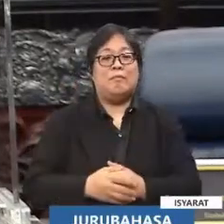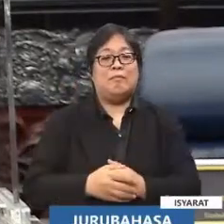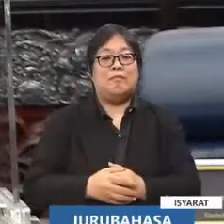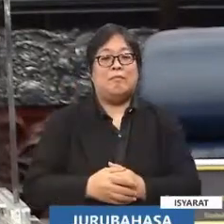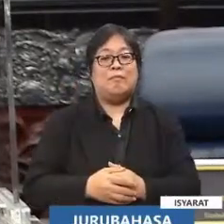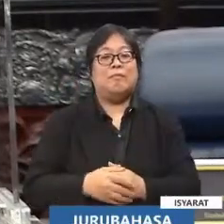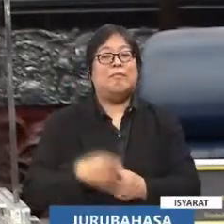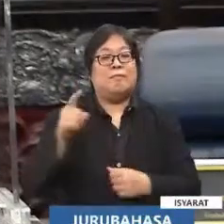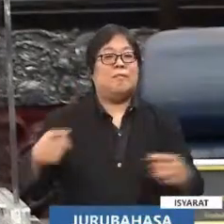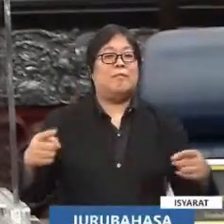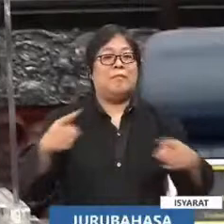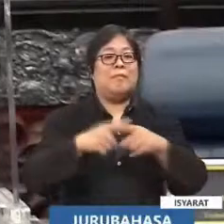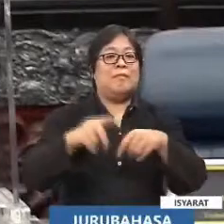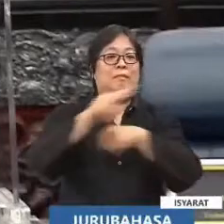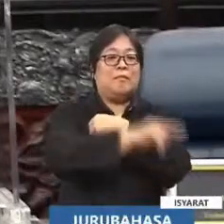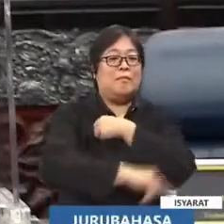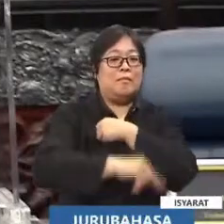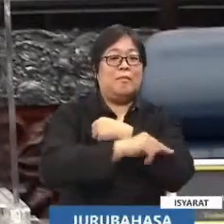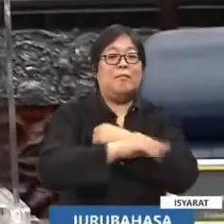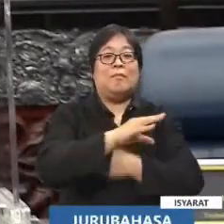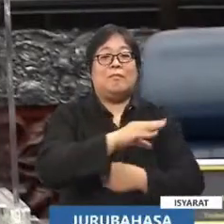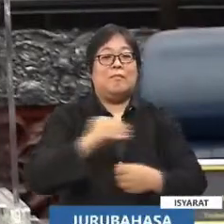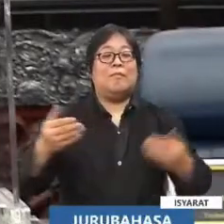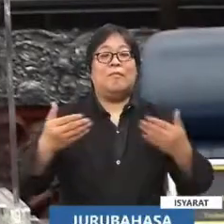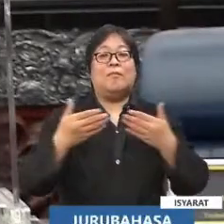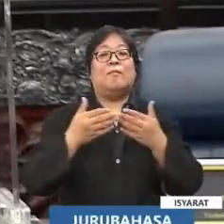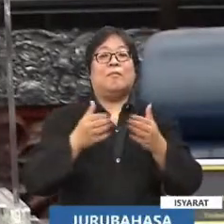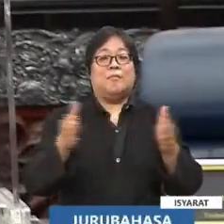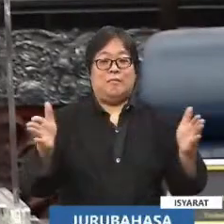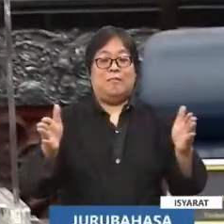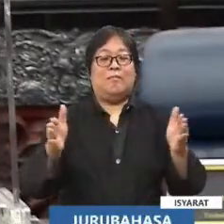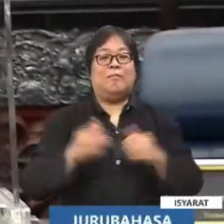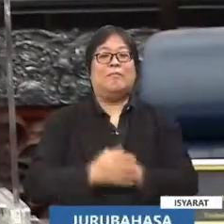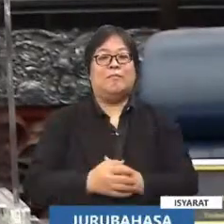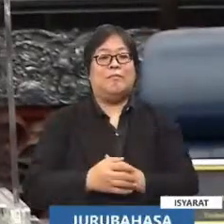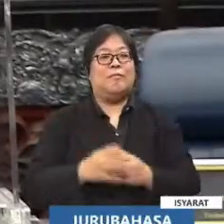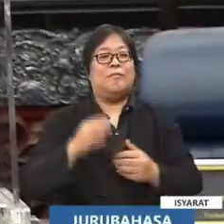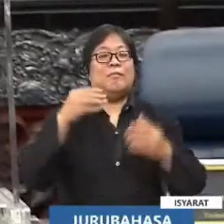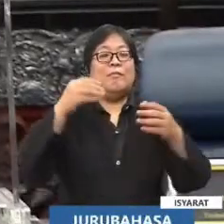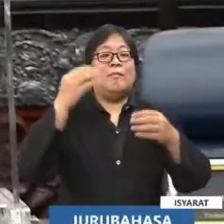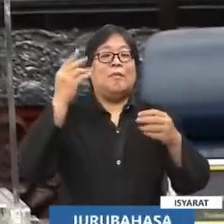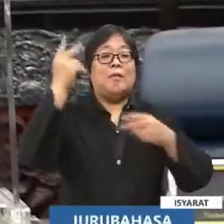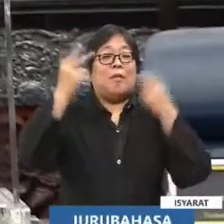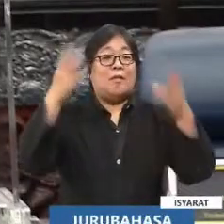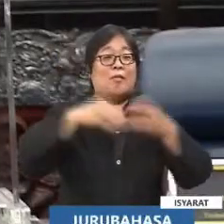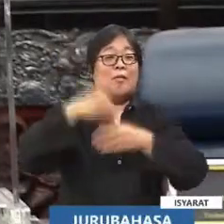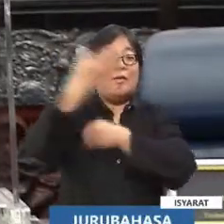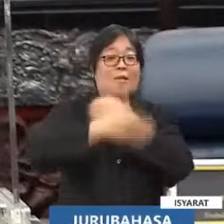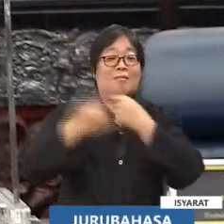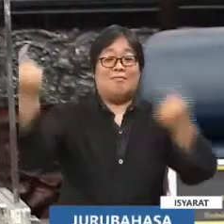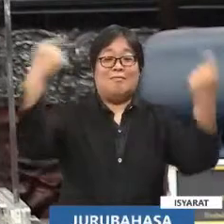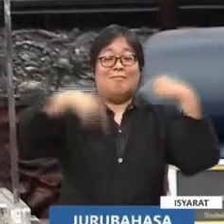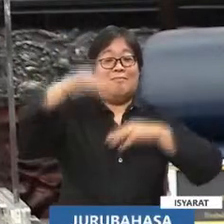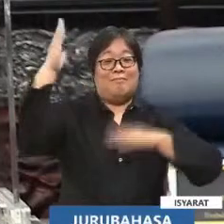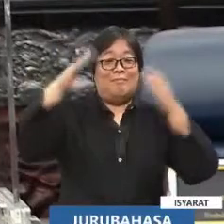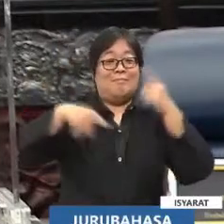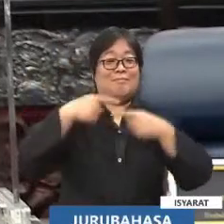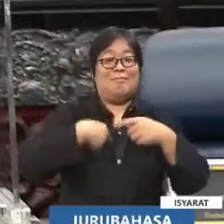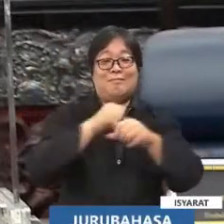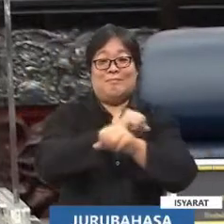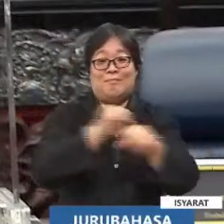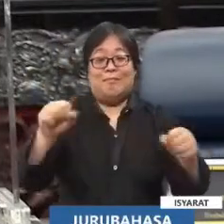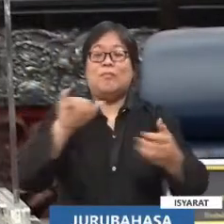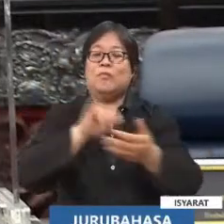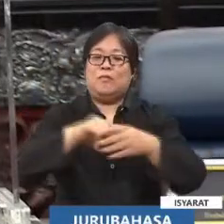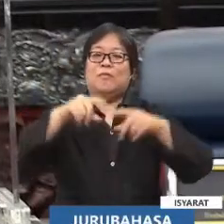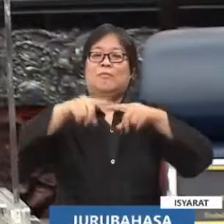rentas negeri dan juga akhirnya dibuka kepada warga asing untuk datang ke Malaysia apabila kita telah siap bersedia. Dan ianya juga